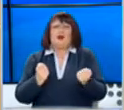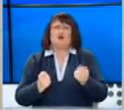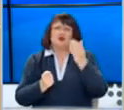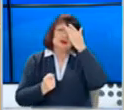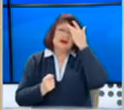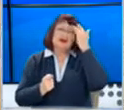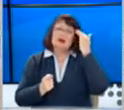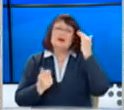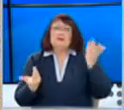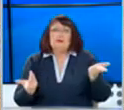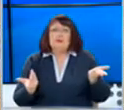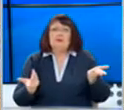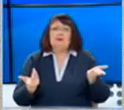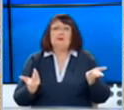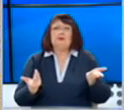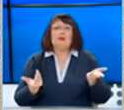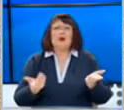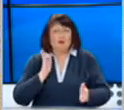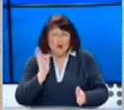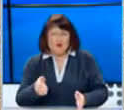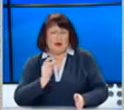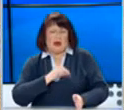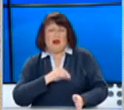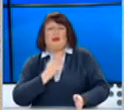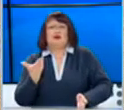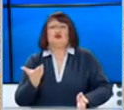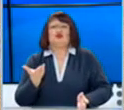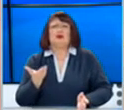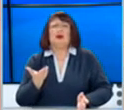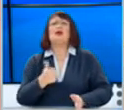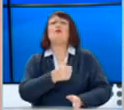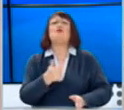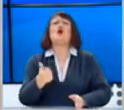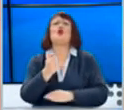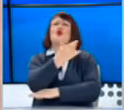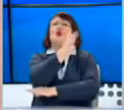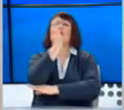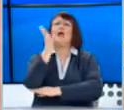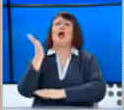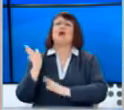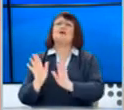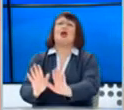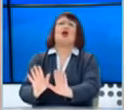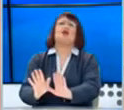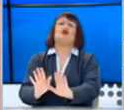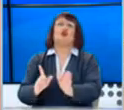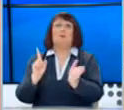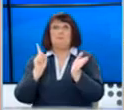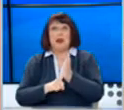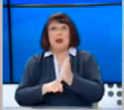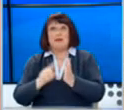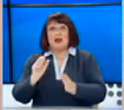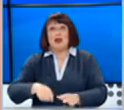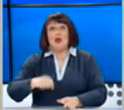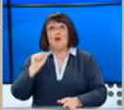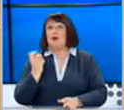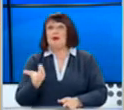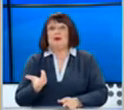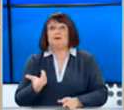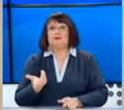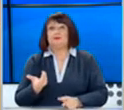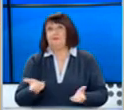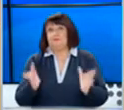να είναι πηγή πλούτου, ή αν πιστεύετε ότι πρέπει να μείνουμε σε αυτή τη λογική. Αν δηλαδή πρέπει να το κάνουμε, ή αν δεν